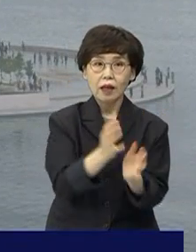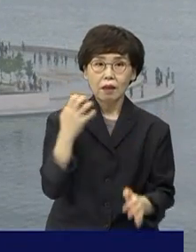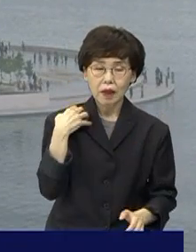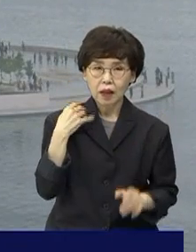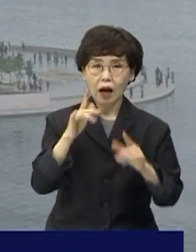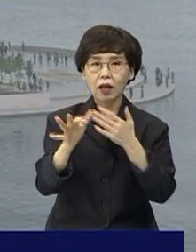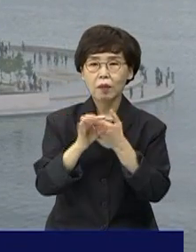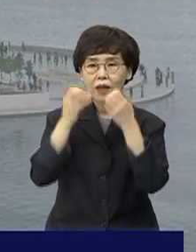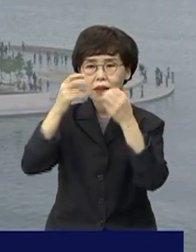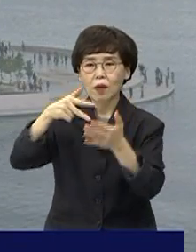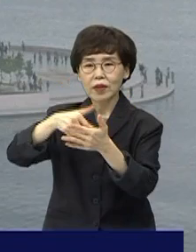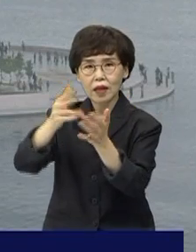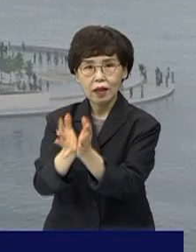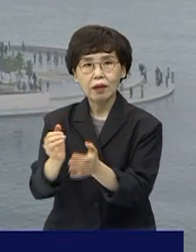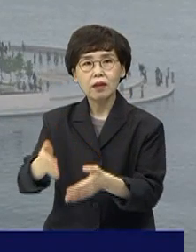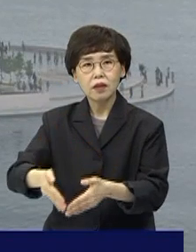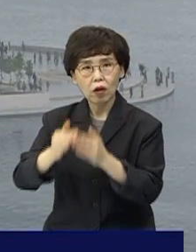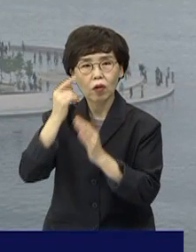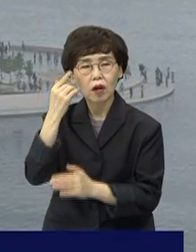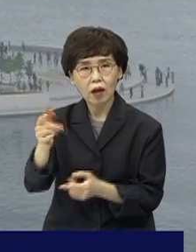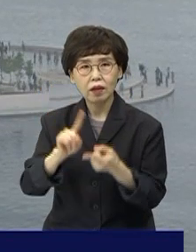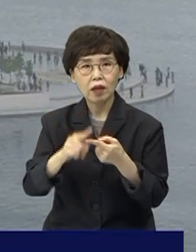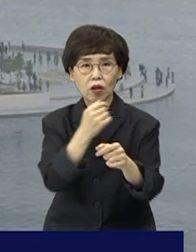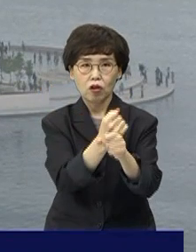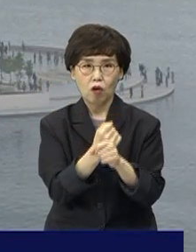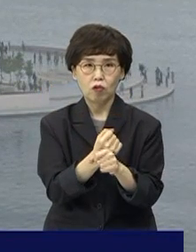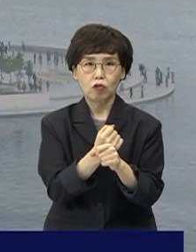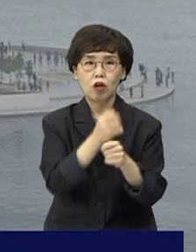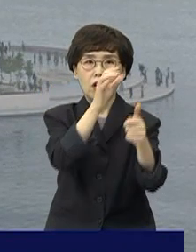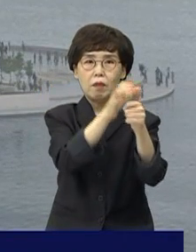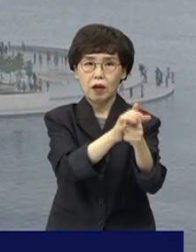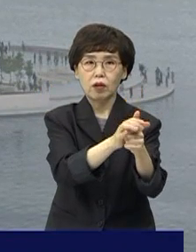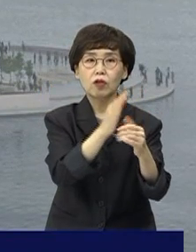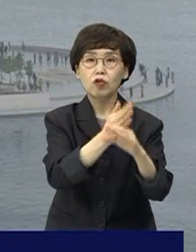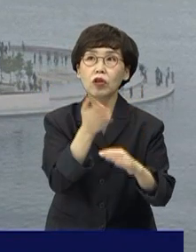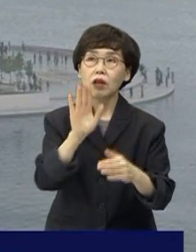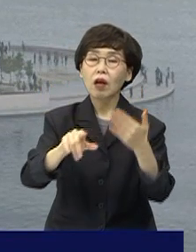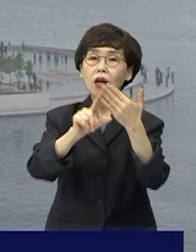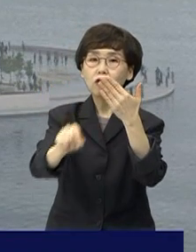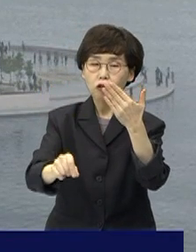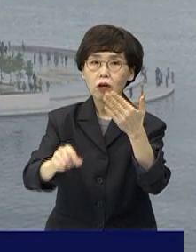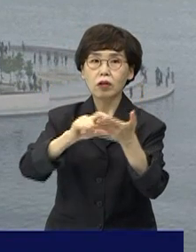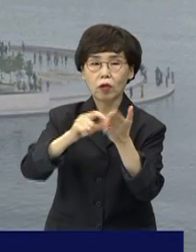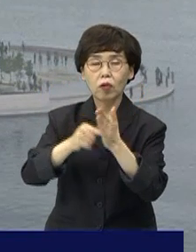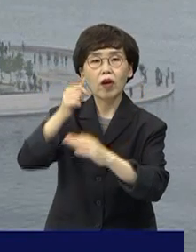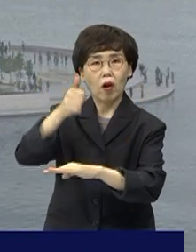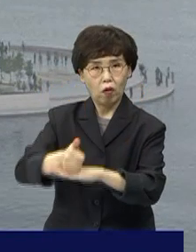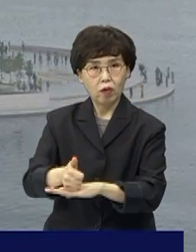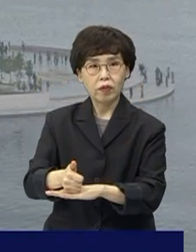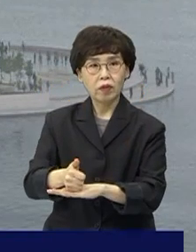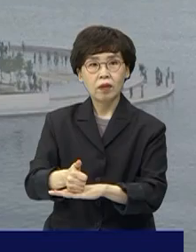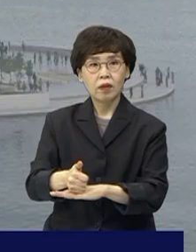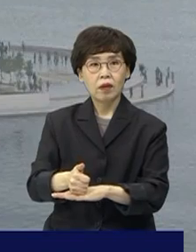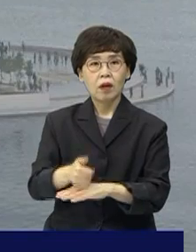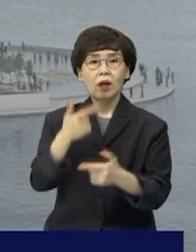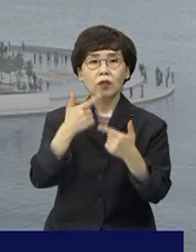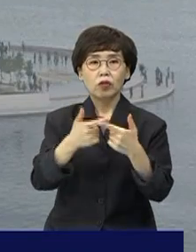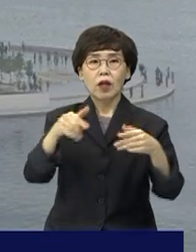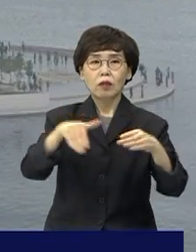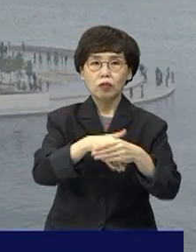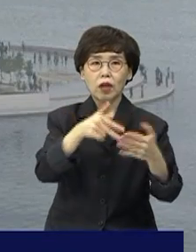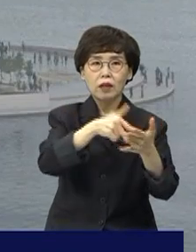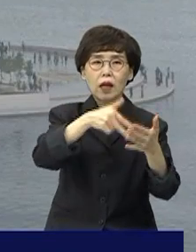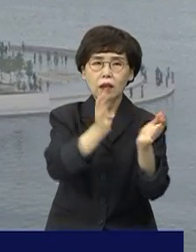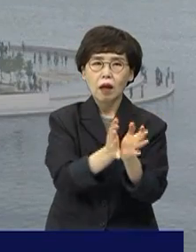법인을 만들지 등을 놓고 용역이 진행 중인데 오는 9월쯤 결론 날 예정입니다. 특히